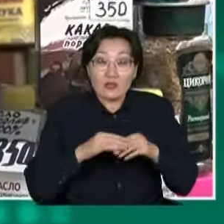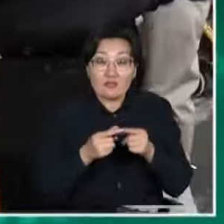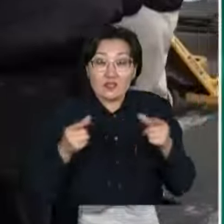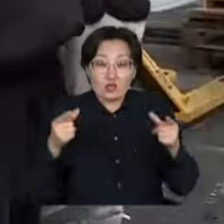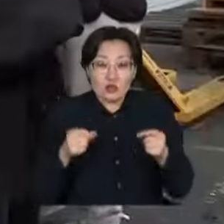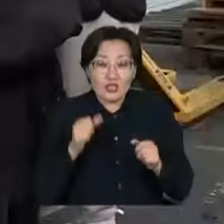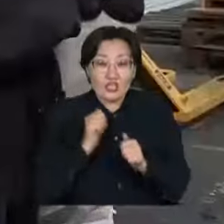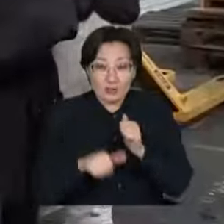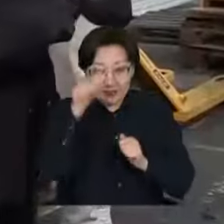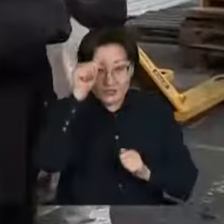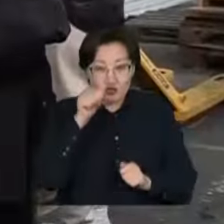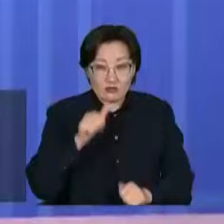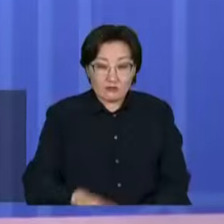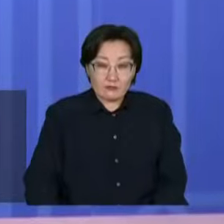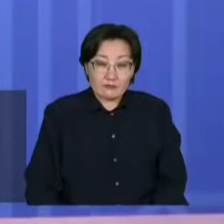ежемесячно.